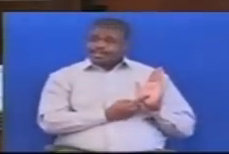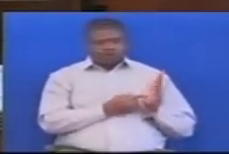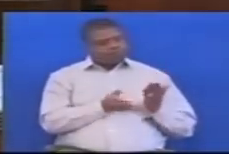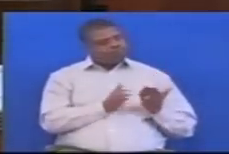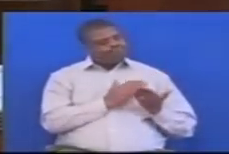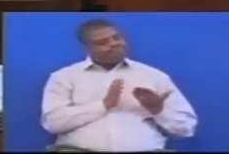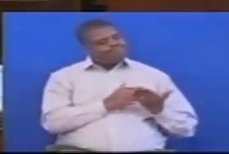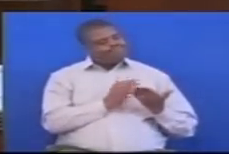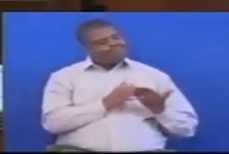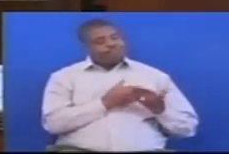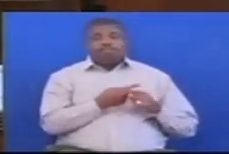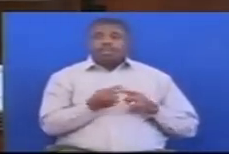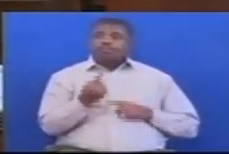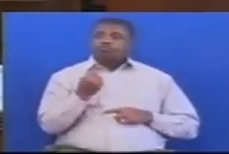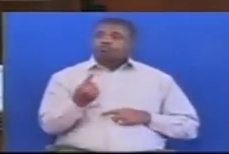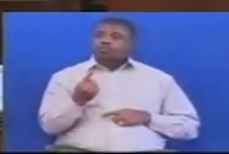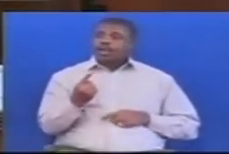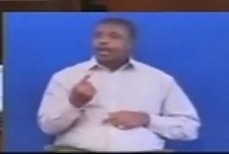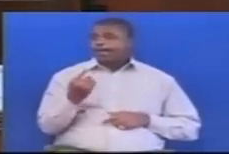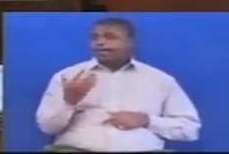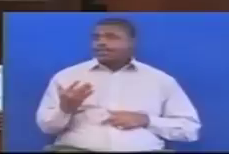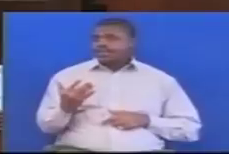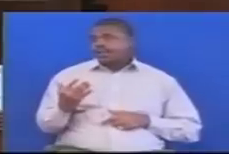ukurasa wa 155